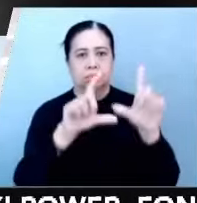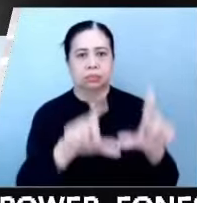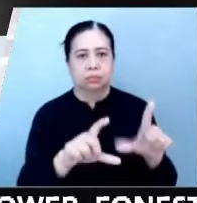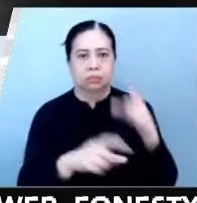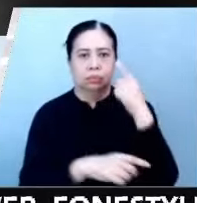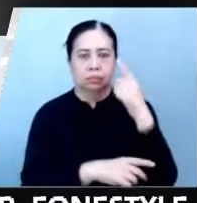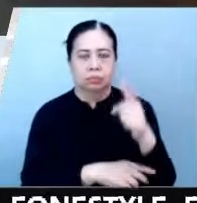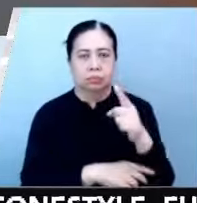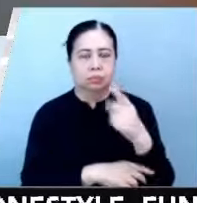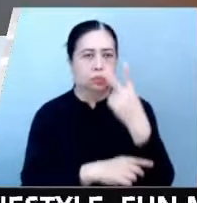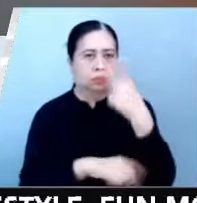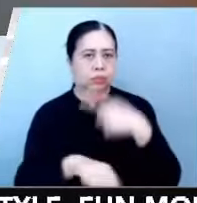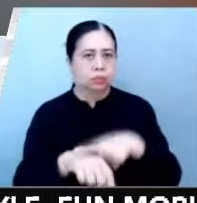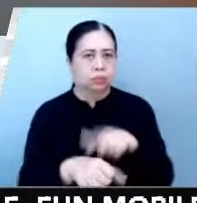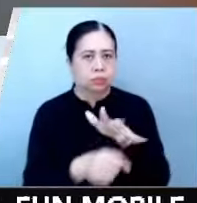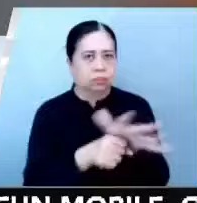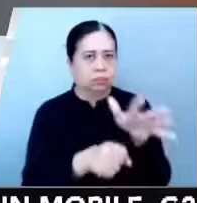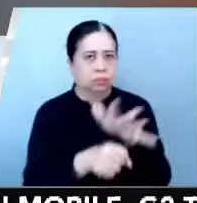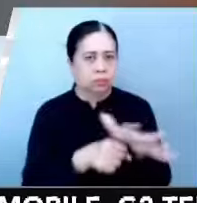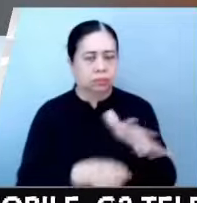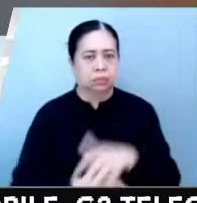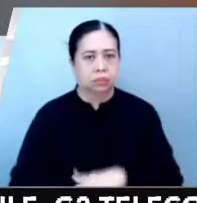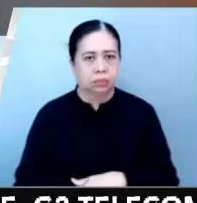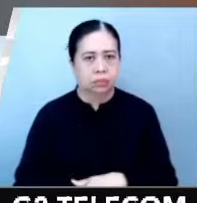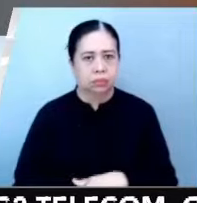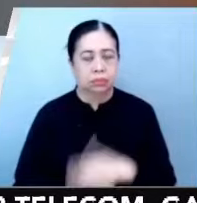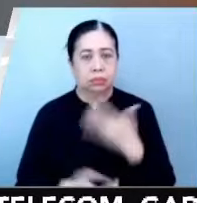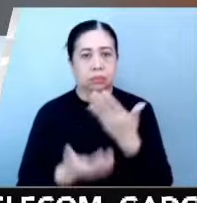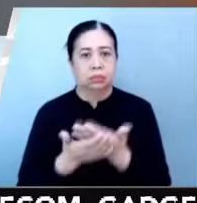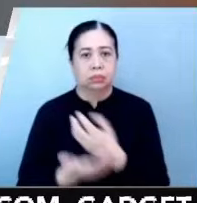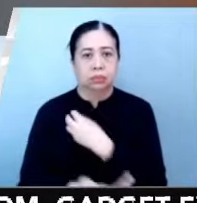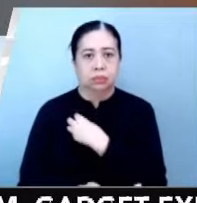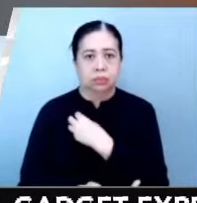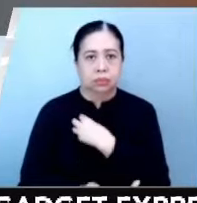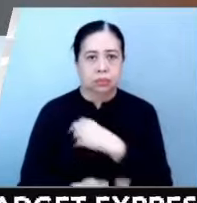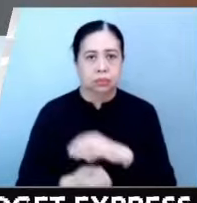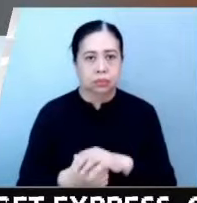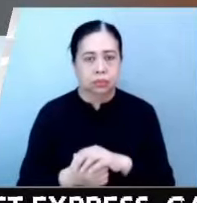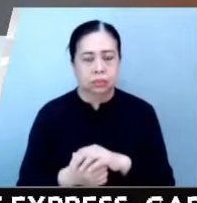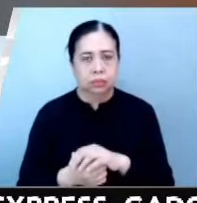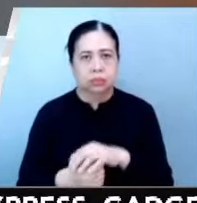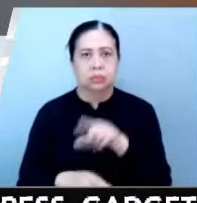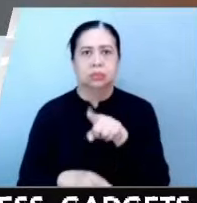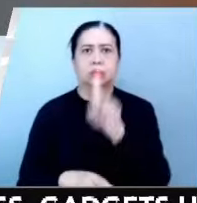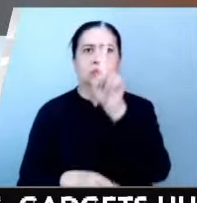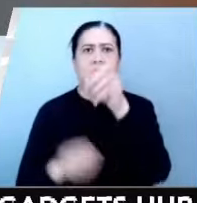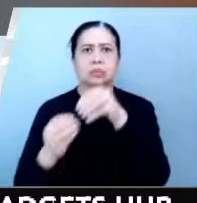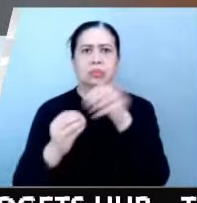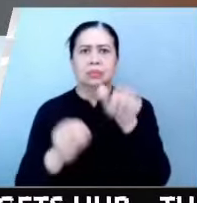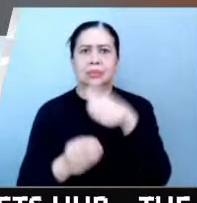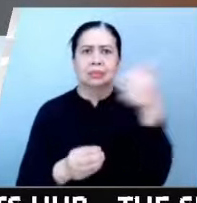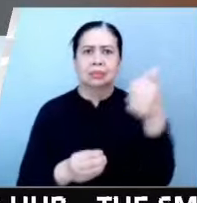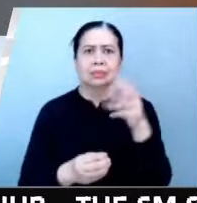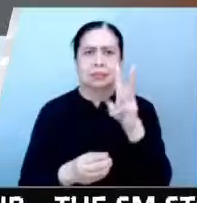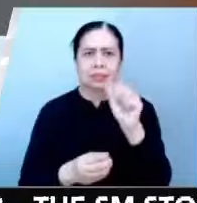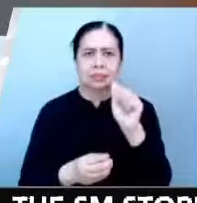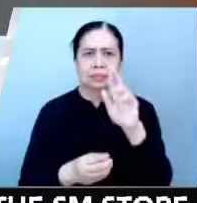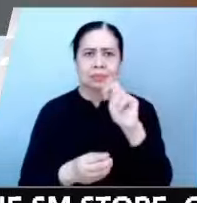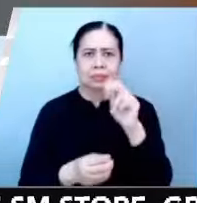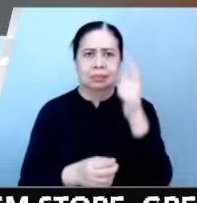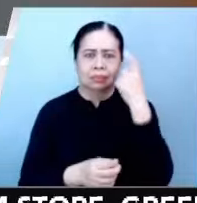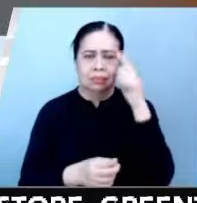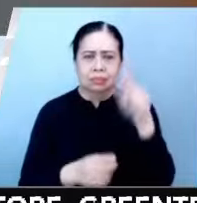ng statutory rape. Pagdating sa police station, napag-alaman na may isa pa siyang warrant para naman sa kasong rape by sexual